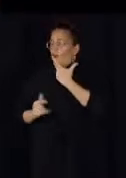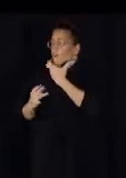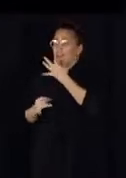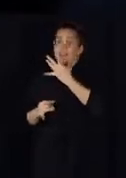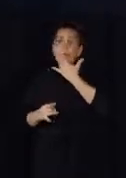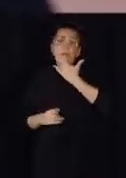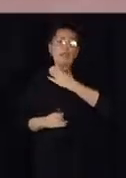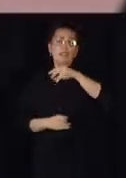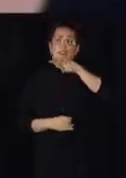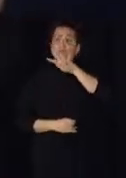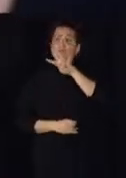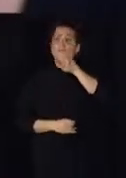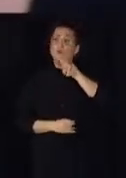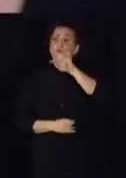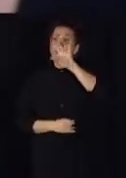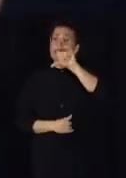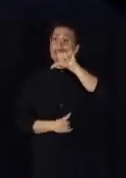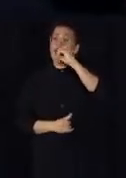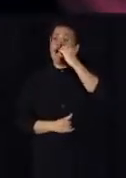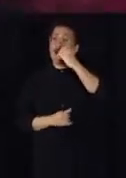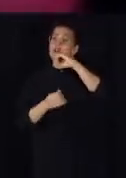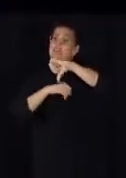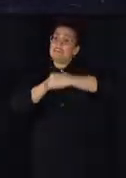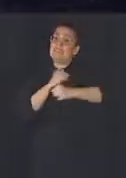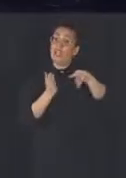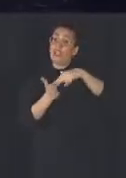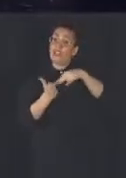Tao. Merci à vous pour cet accompagnement.